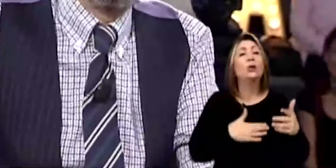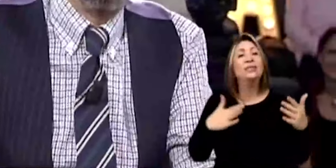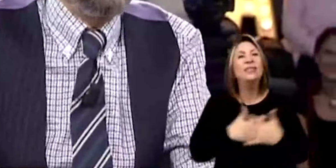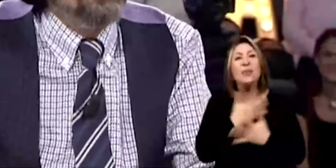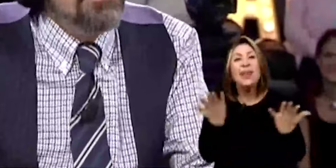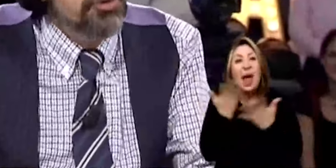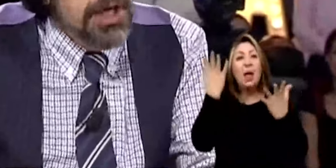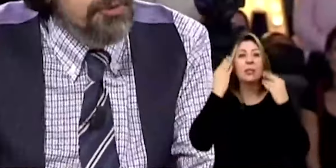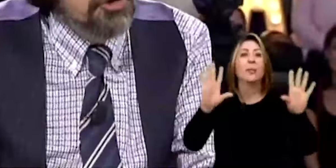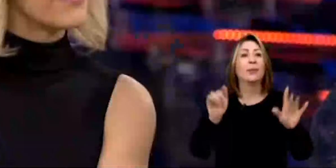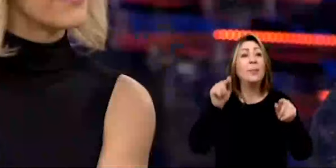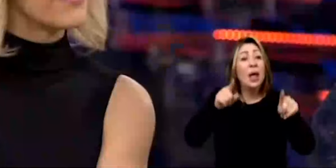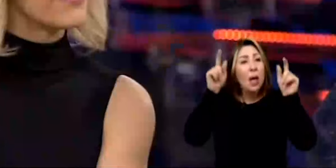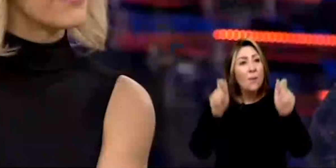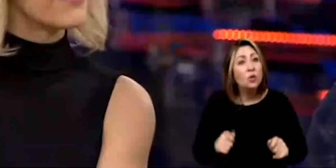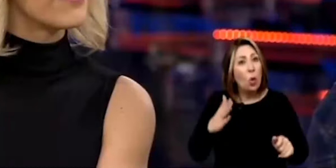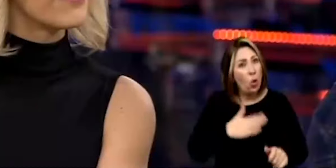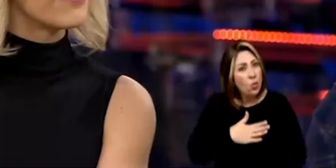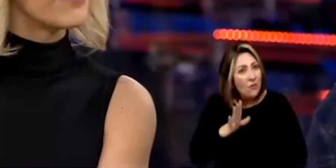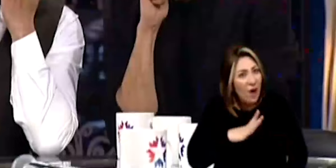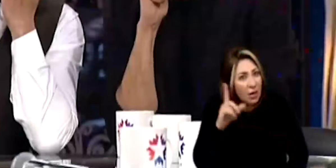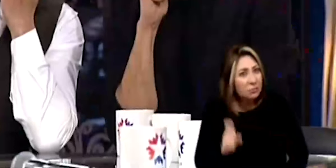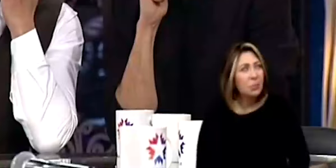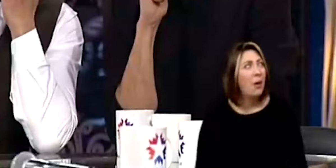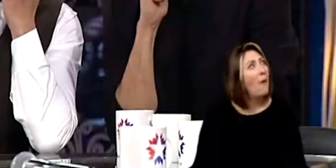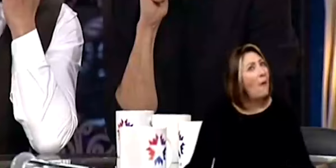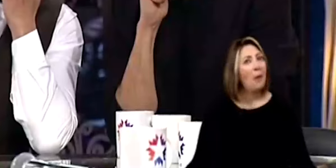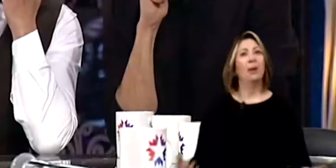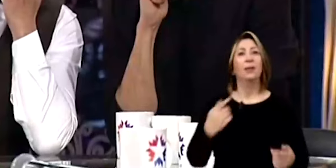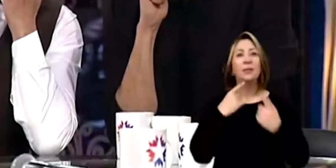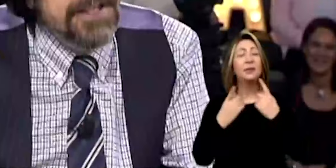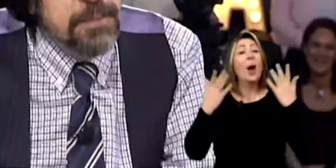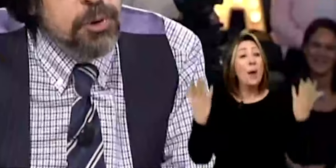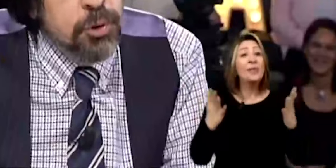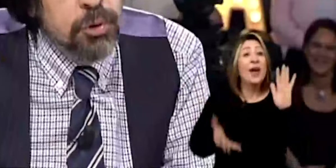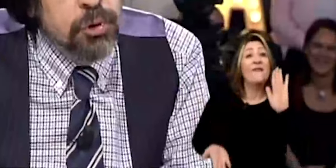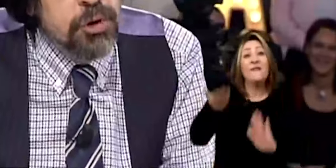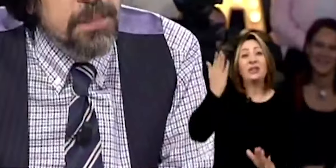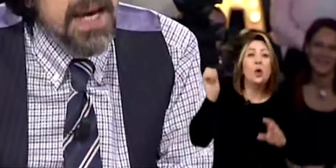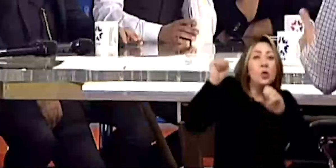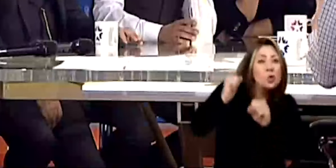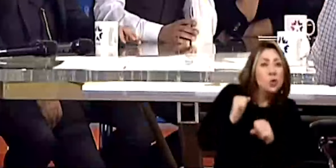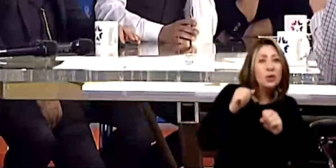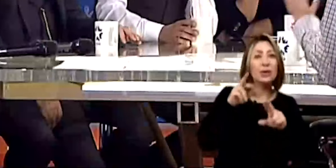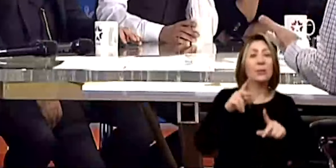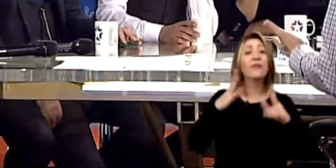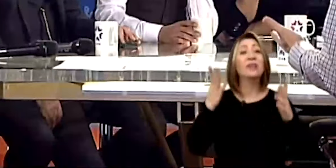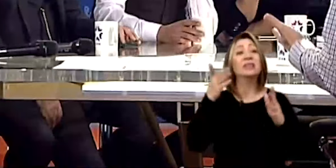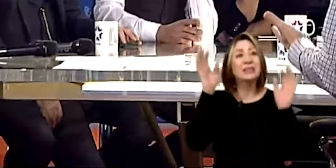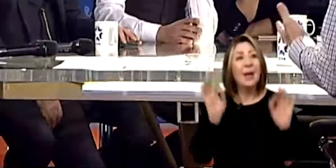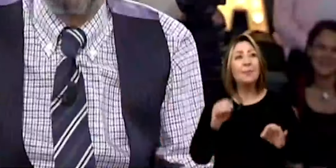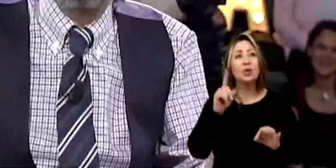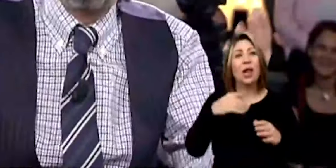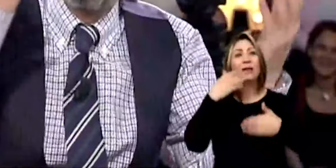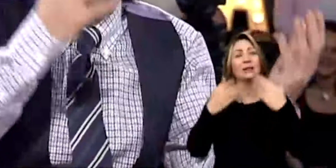nedir anlamadım. Yani bir de bunu yapıyoruz, bir de önü mü var bunun diyerekten. Yani bu yani sanki daha fazla bir yük yüklüyor gibi ve sanki bu hep